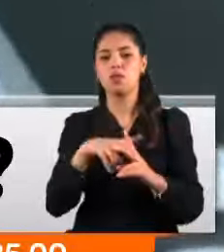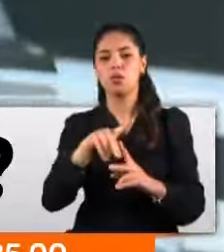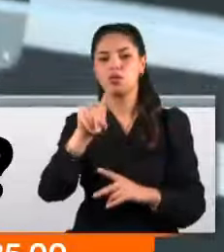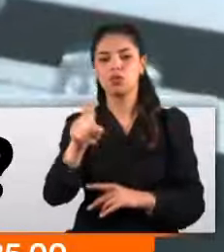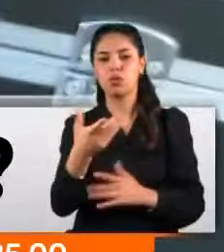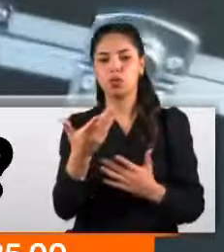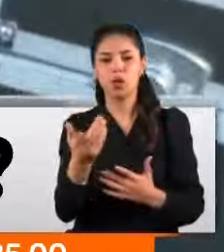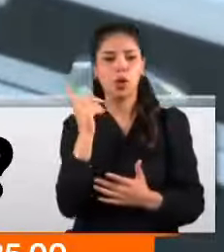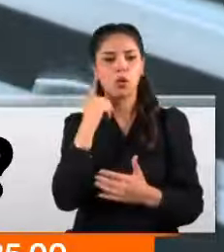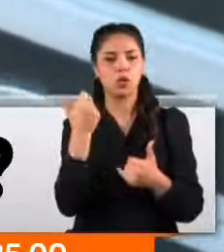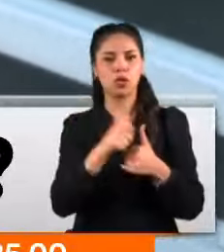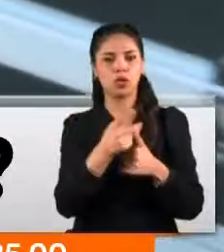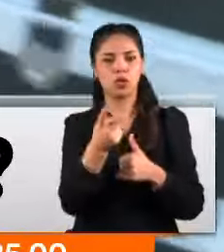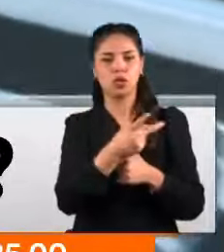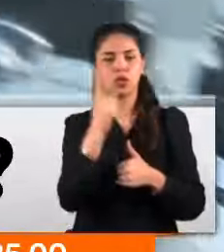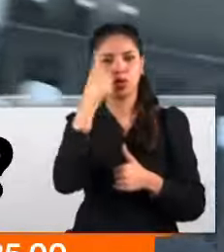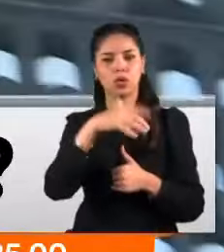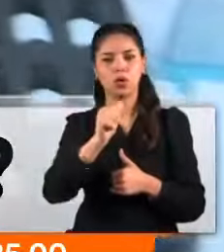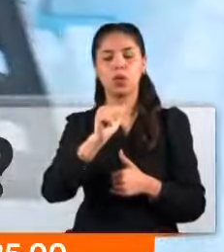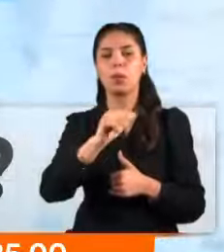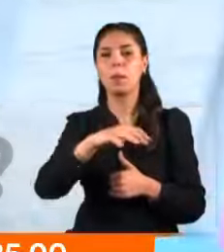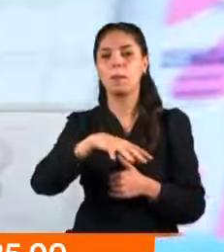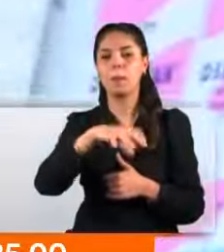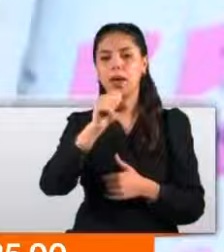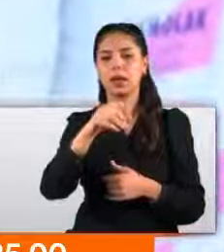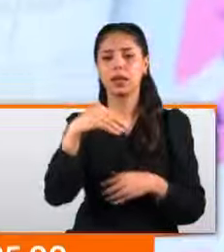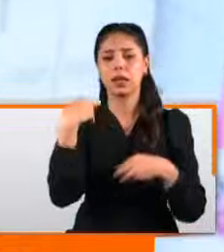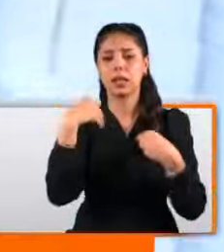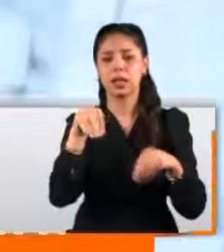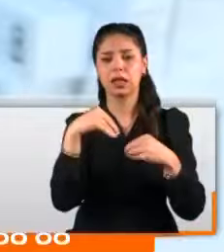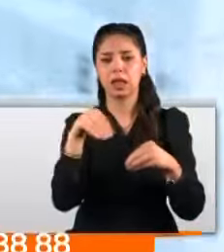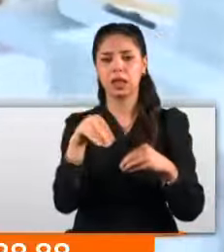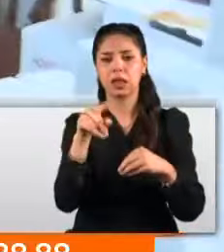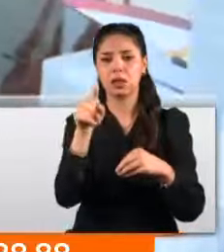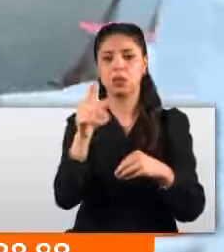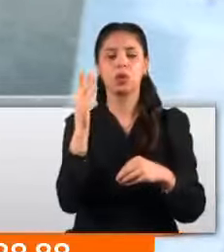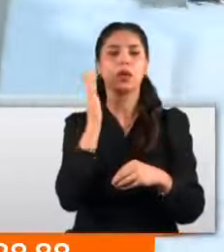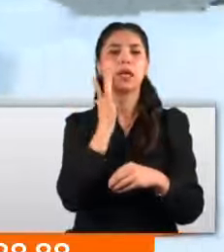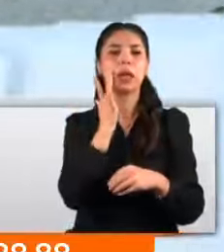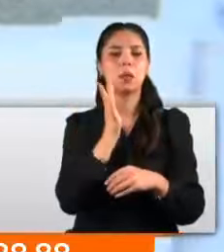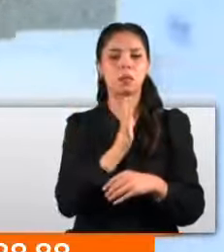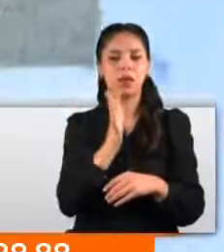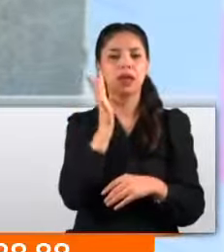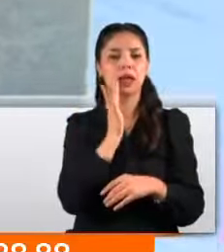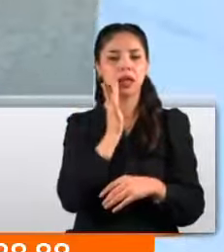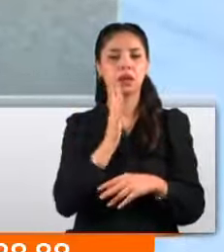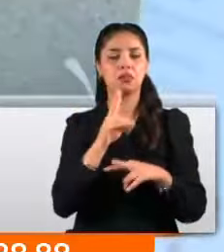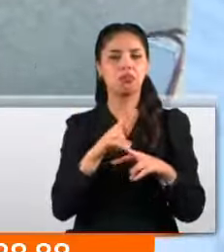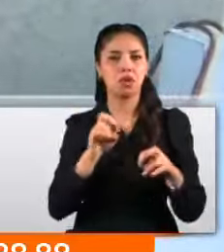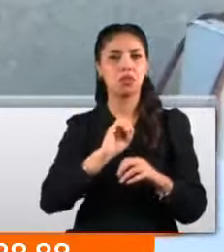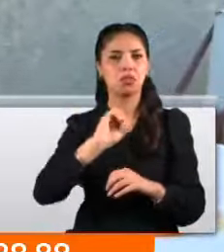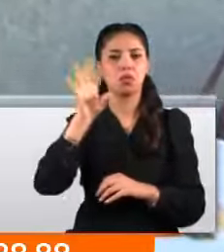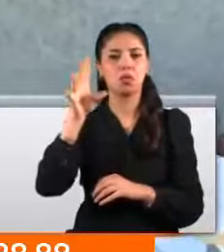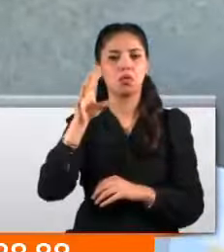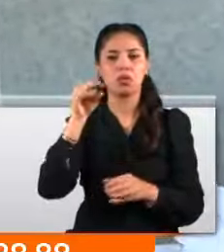arasında ünlü çiftin güzellik merkezinde binlerce liraya sattıkları işte bu kremler vardı. Kremler incelemeye